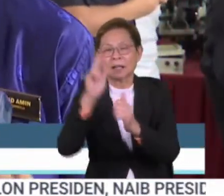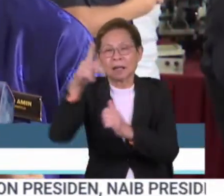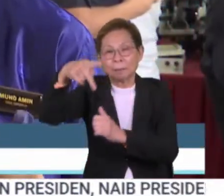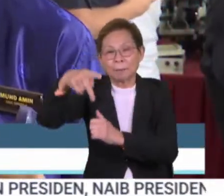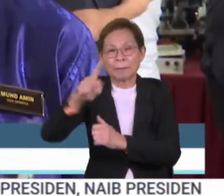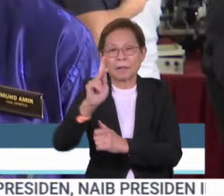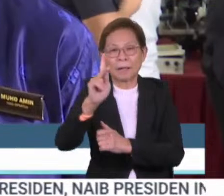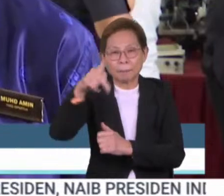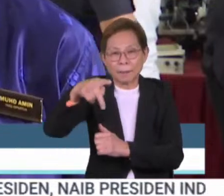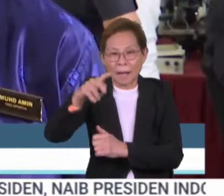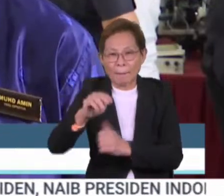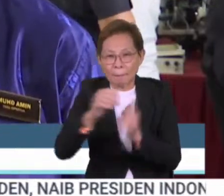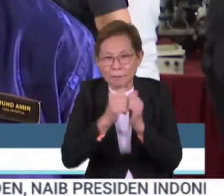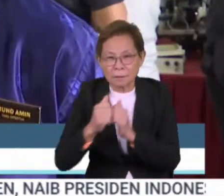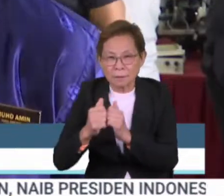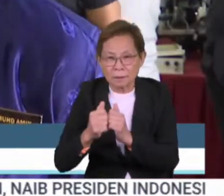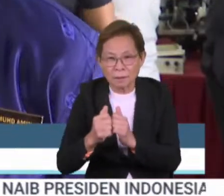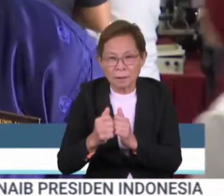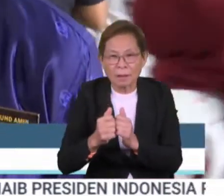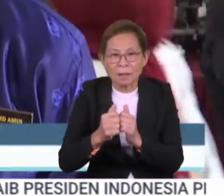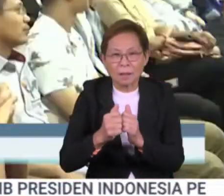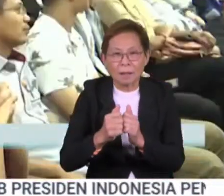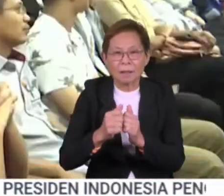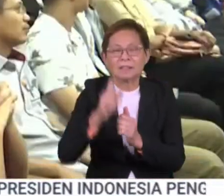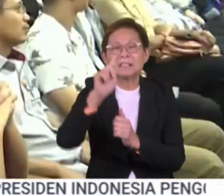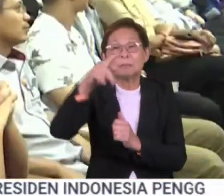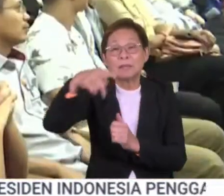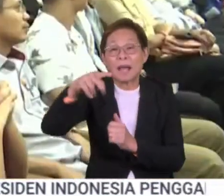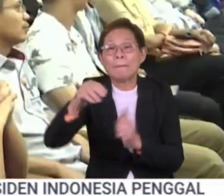dalam mempertabatkan mahasiswa tu sebenarnya.